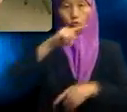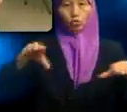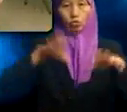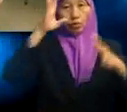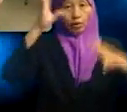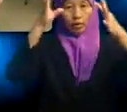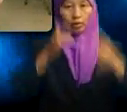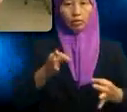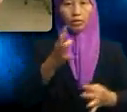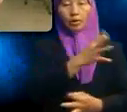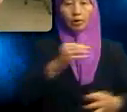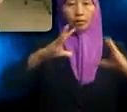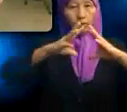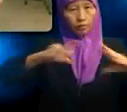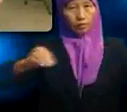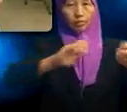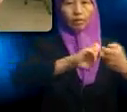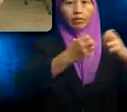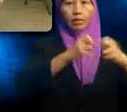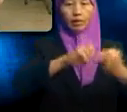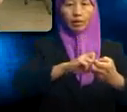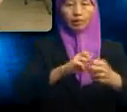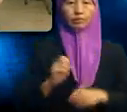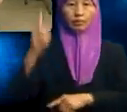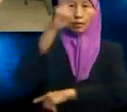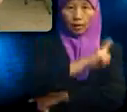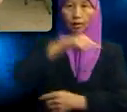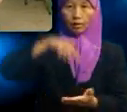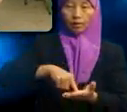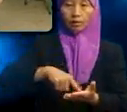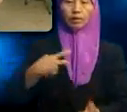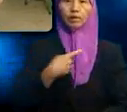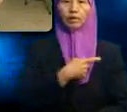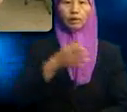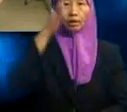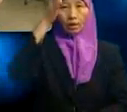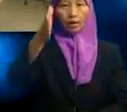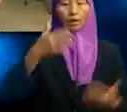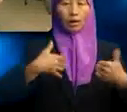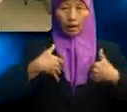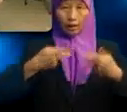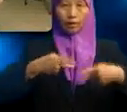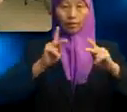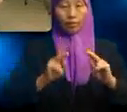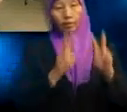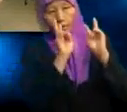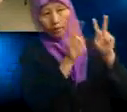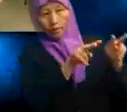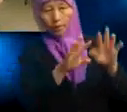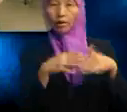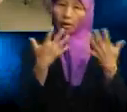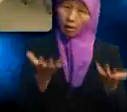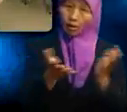dan menyelesaikan masalah. Pada hari ini, kita akan berpeluang menonton